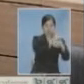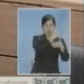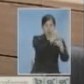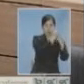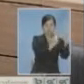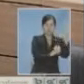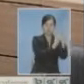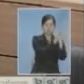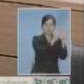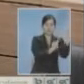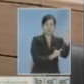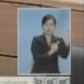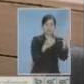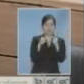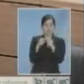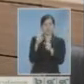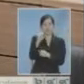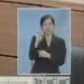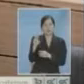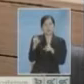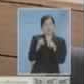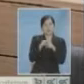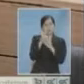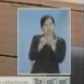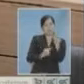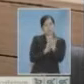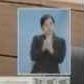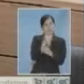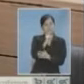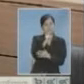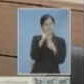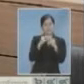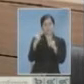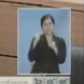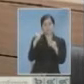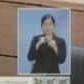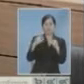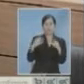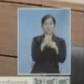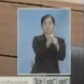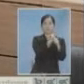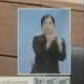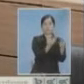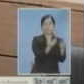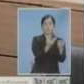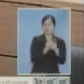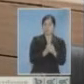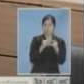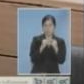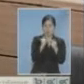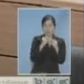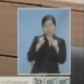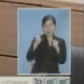วก็เหมือนกันมันก็คานอำนาจกันไม่ได้มันก็เป็นการรวบอำนาจเป็นการเสนอผมก็ไม่เห็นด้วยนะครับ